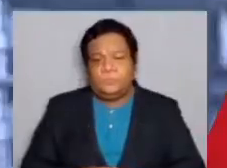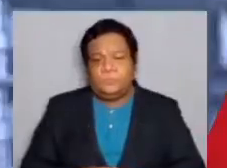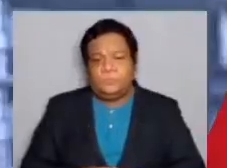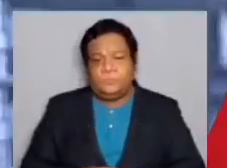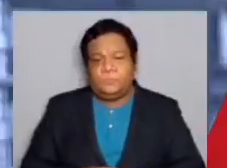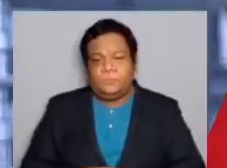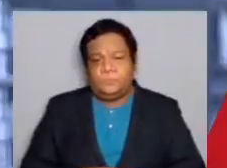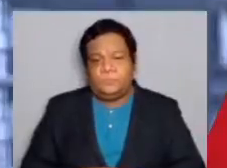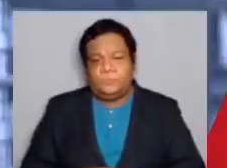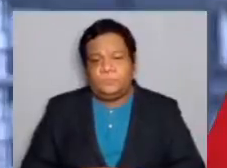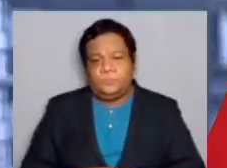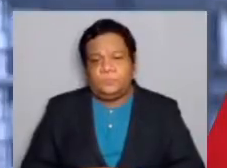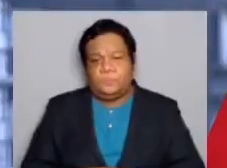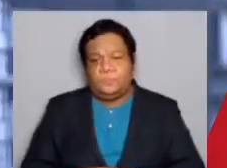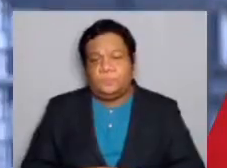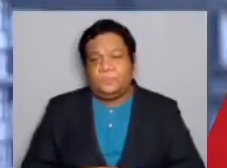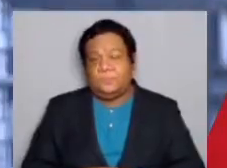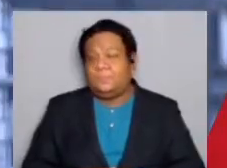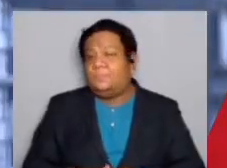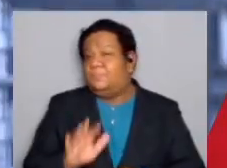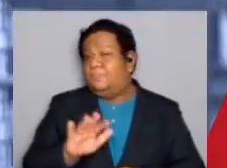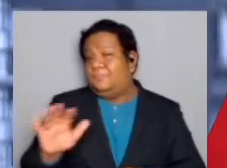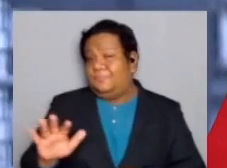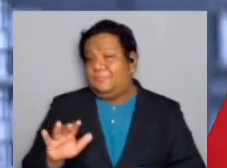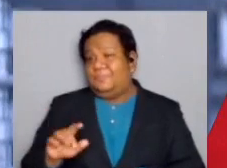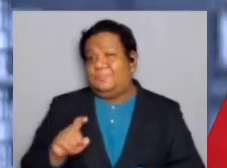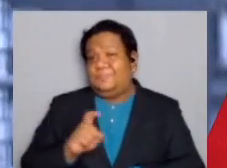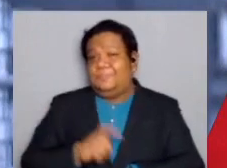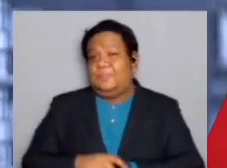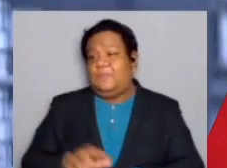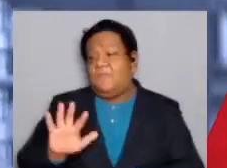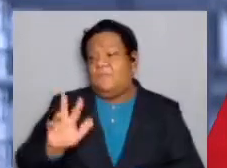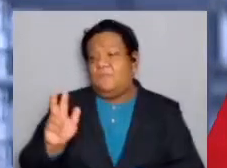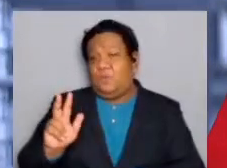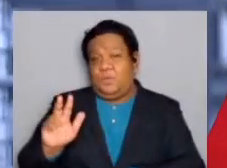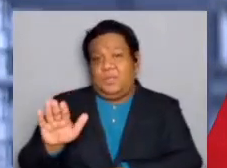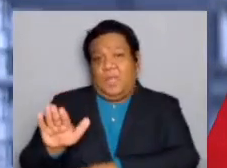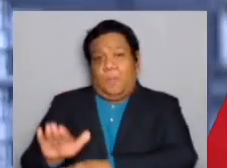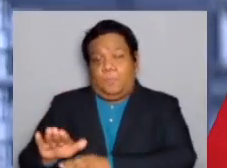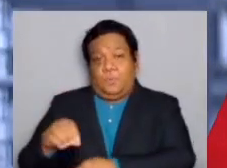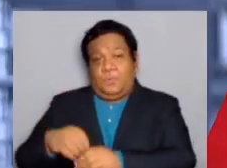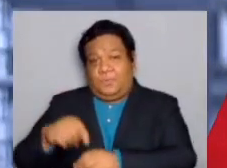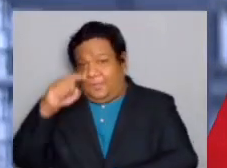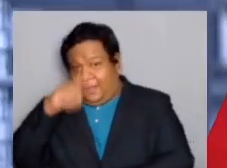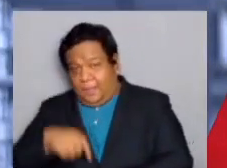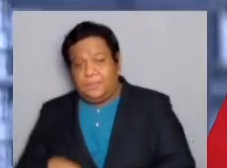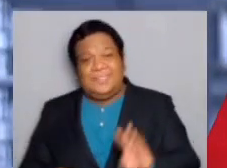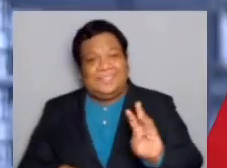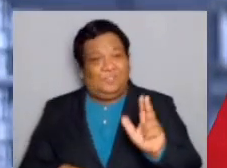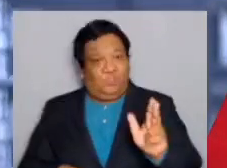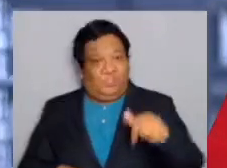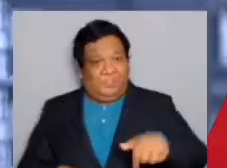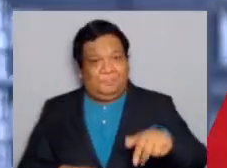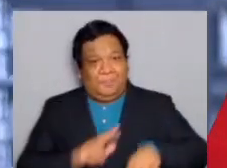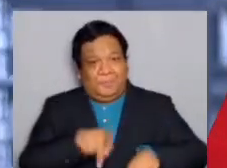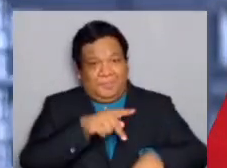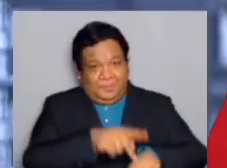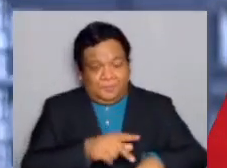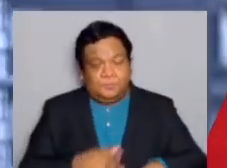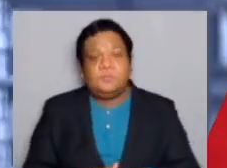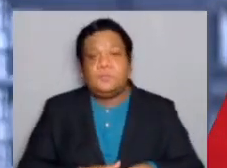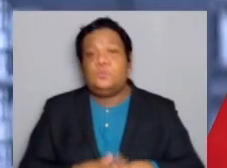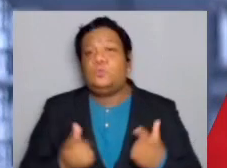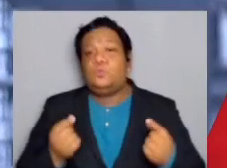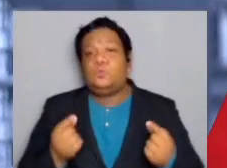Mga kapuso, mamaya pong 5:30 PM oras dito sa Thailand, 6:30 naman po dyan sa Pilipinas ay gaganapin yung